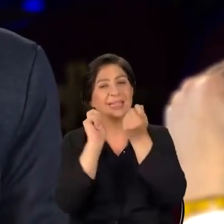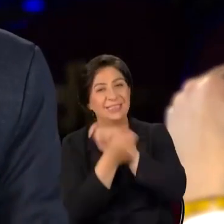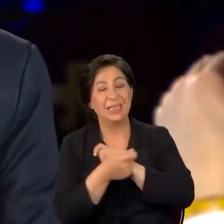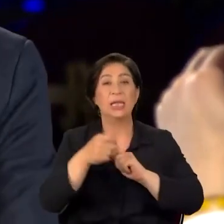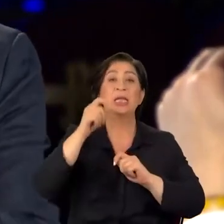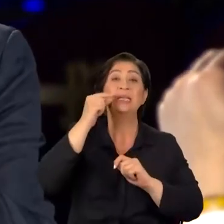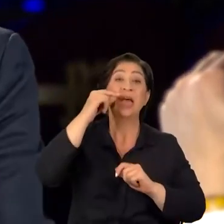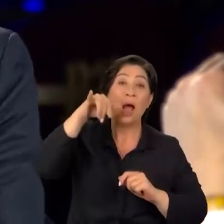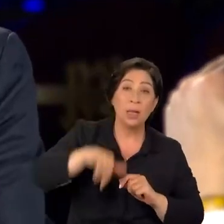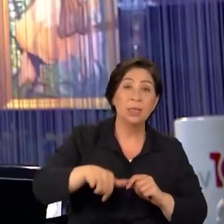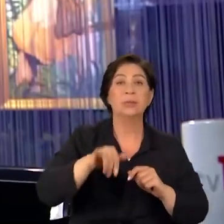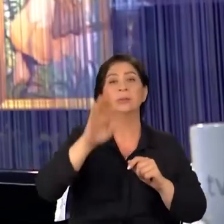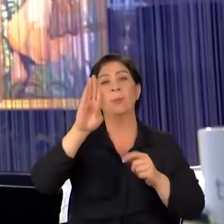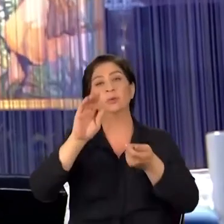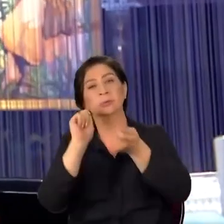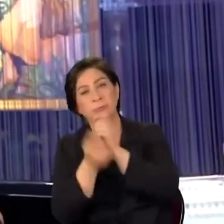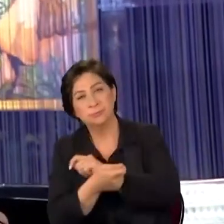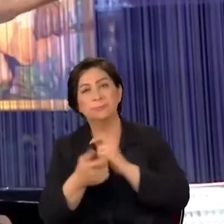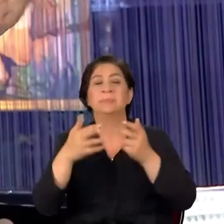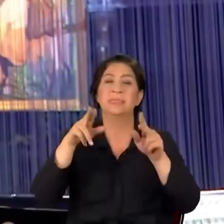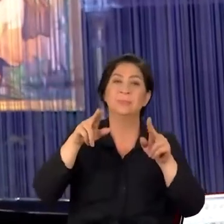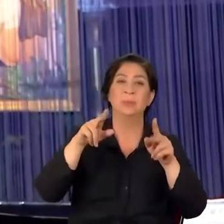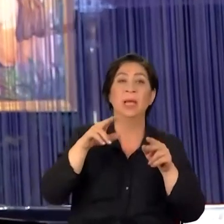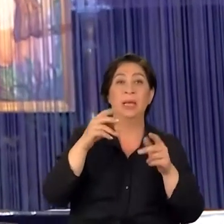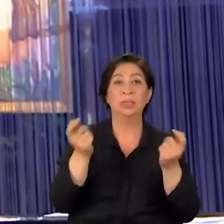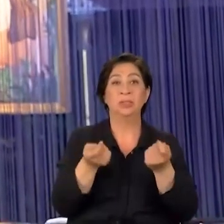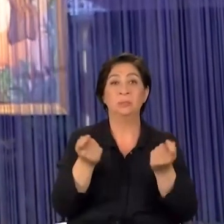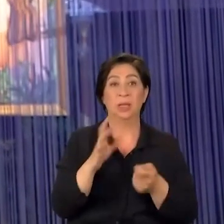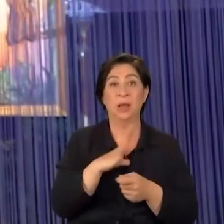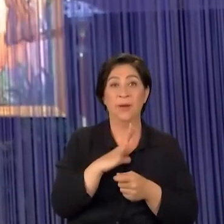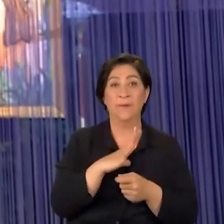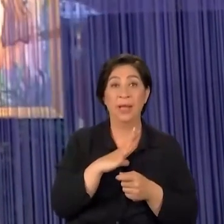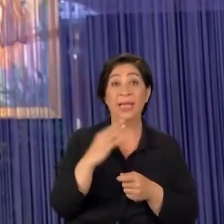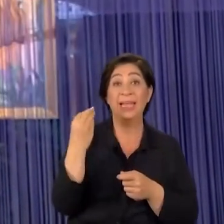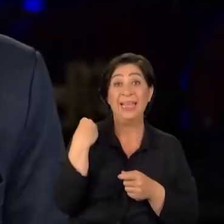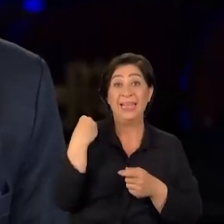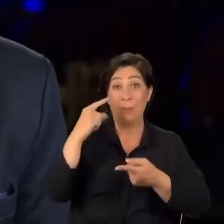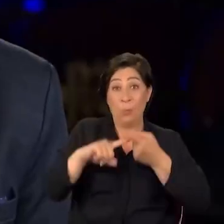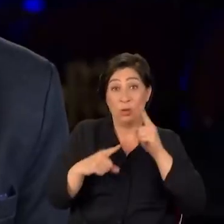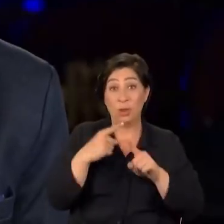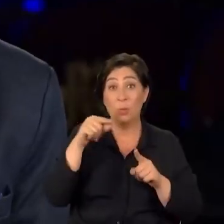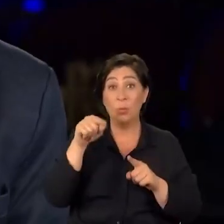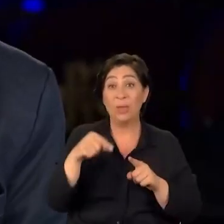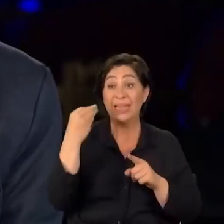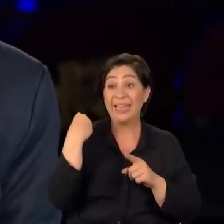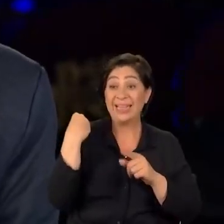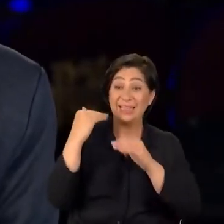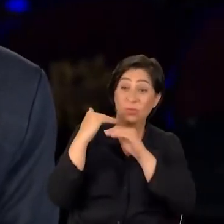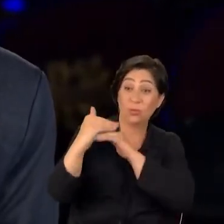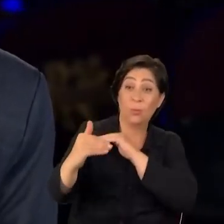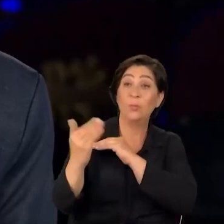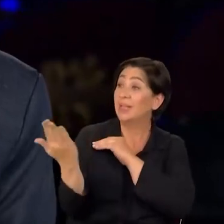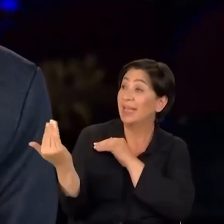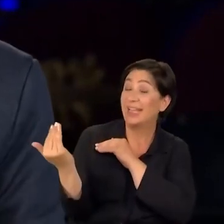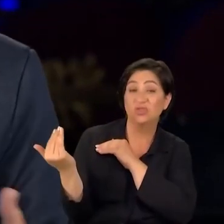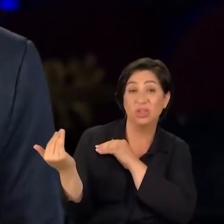demokrasi hareketi gibi de daha ulus ötesi hareketler var. Dolayısıyla yeni siyaset bu yeni sivil toplumun içinden çıkıp